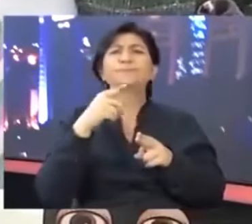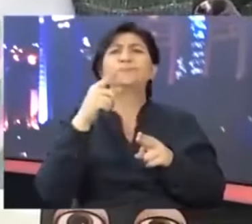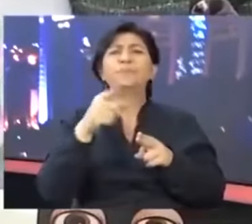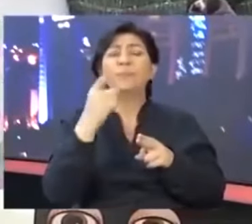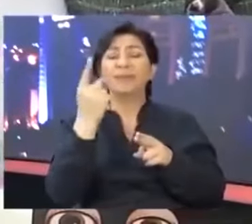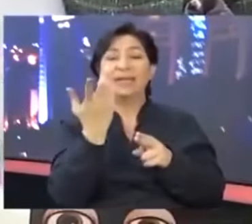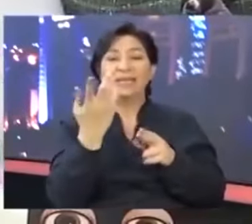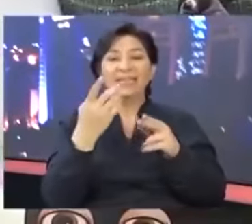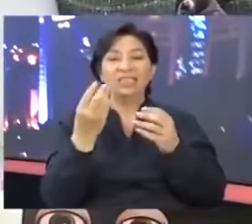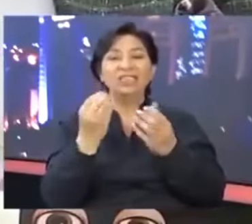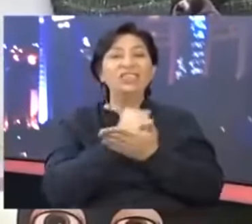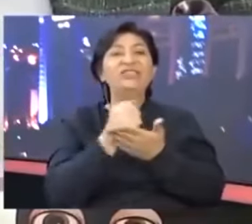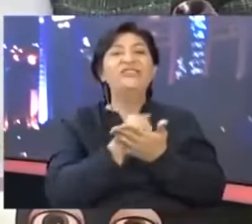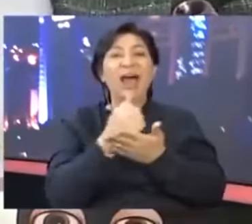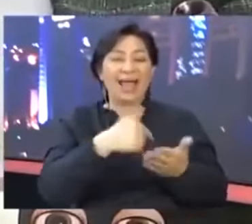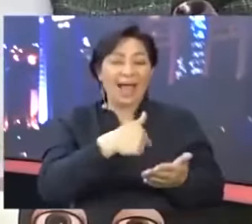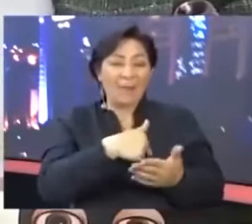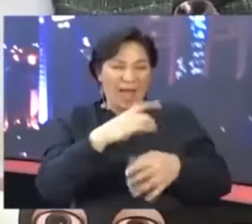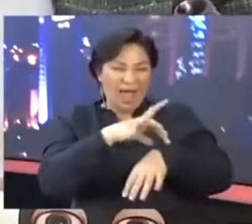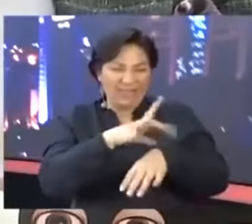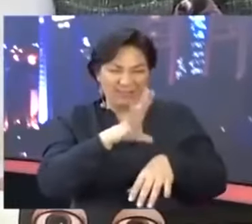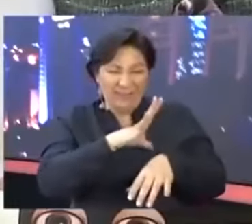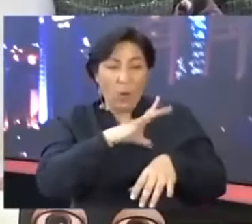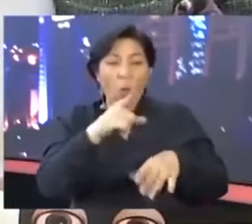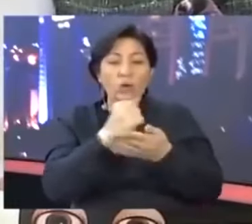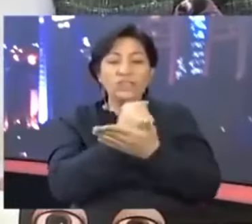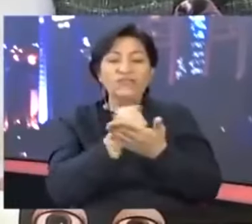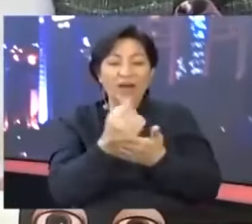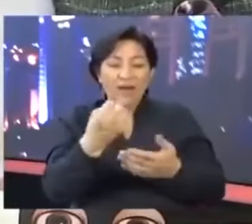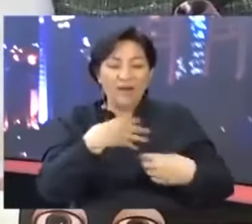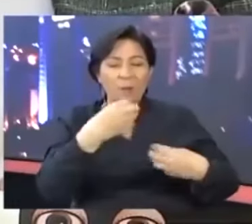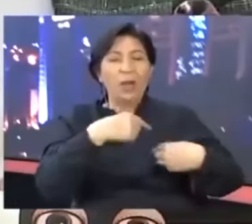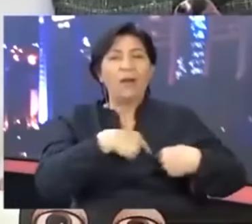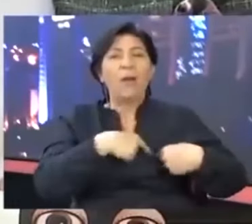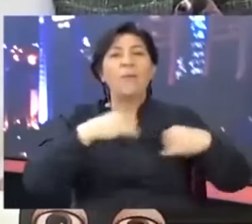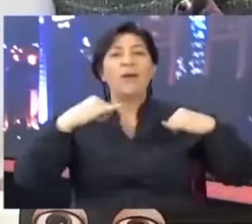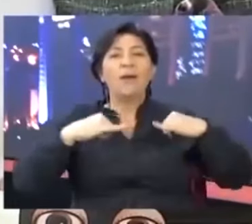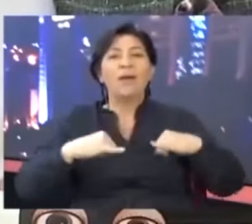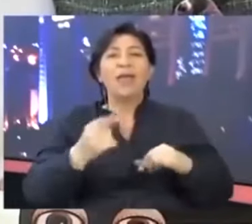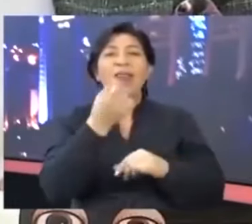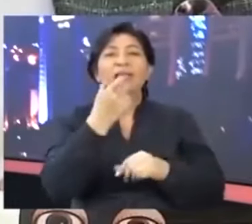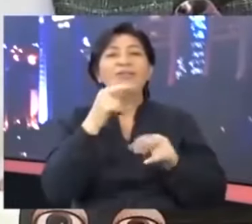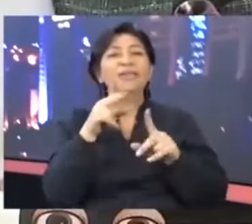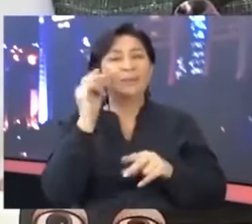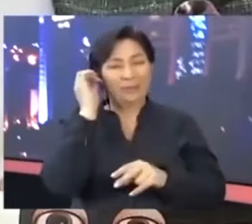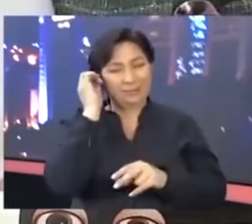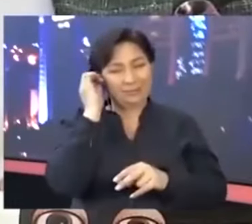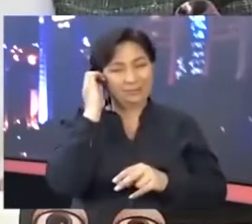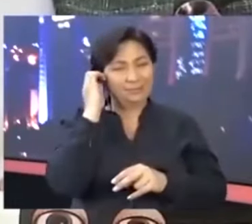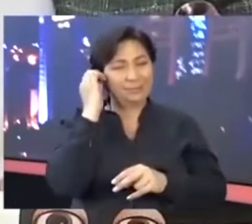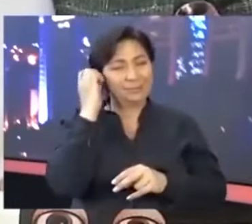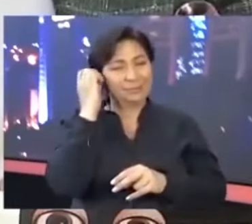sıfatlarından biri de Şifa yani kalplerimizdeki hastalıklara sorunlarımıza ilaç olsun diye gönderilmiş bir Eee kitap